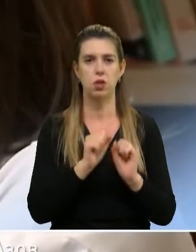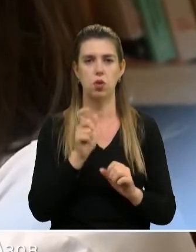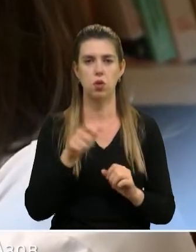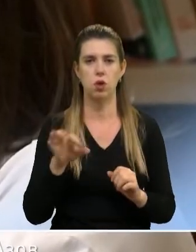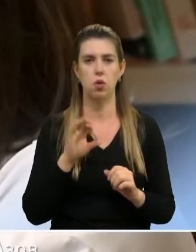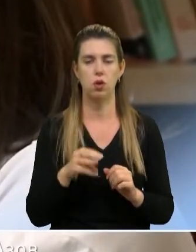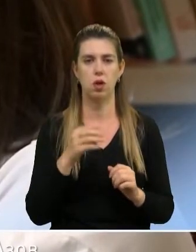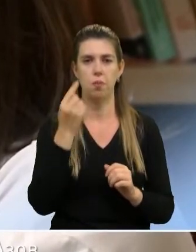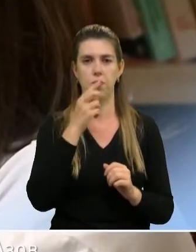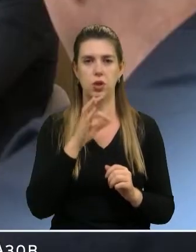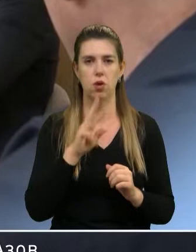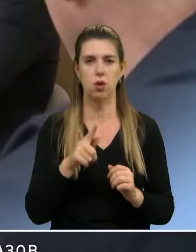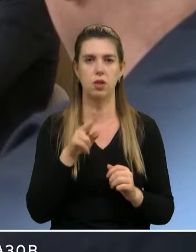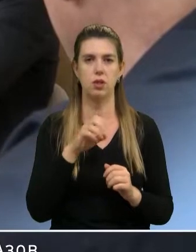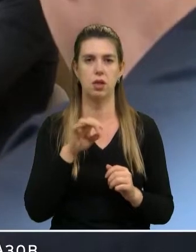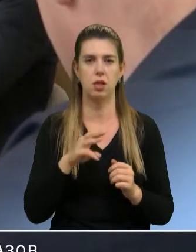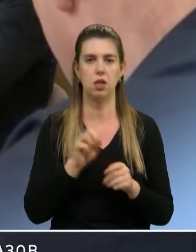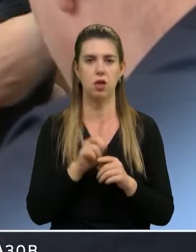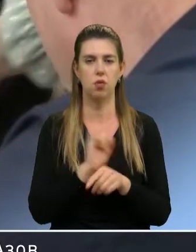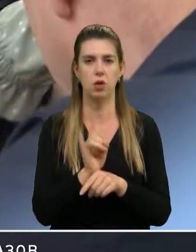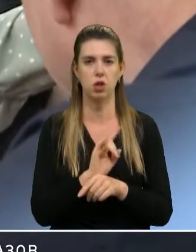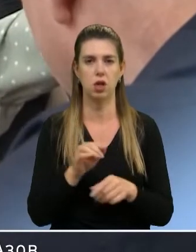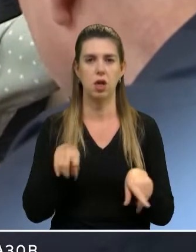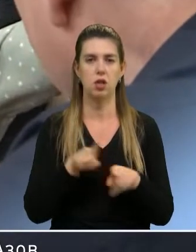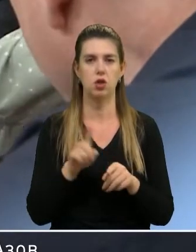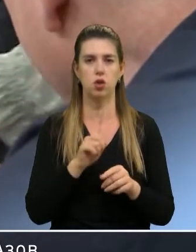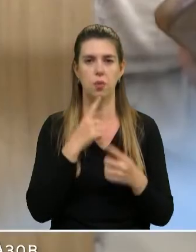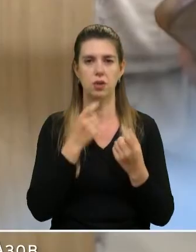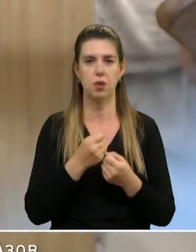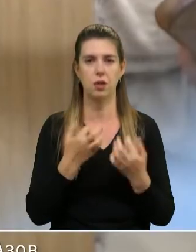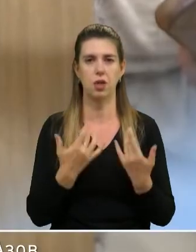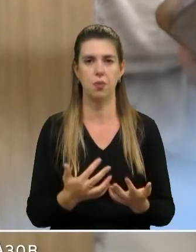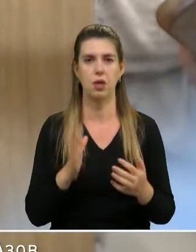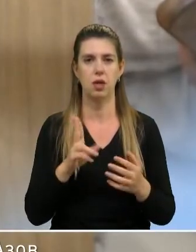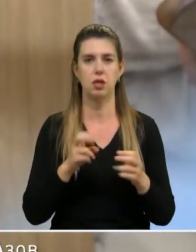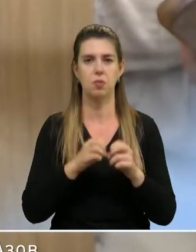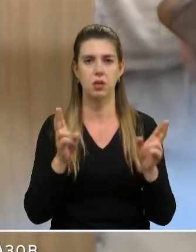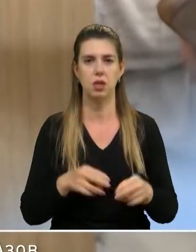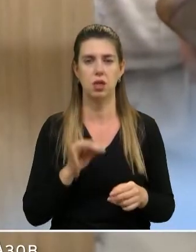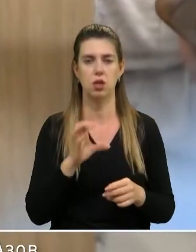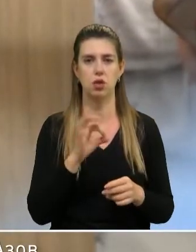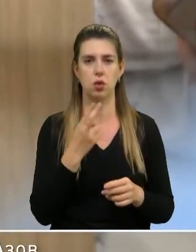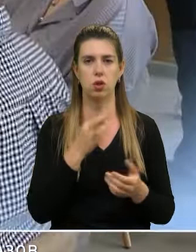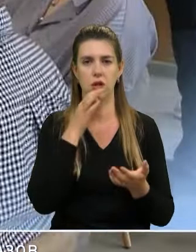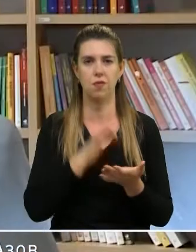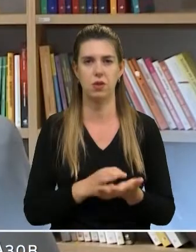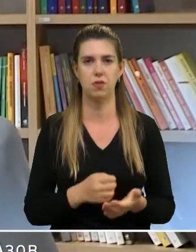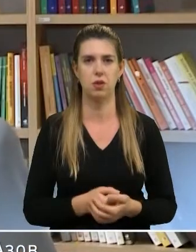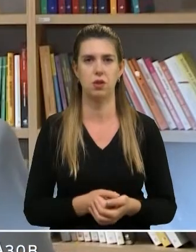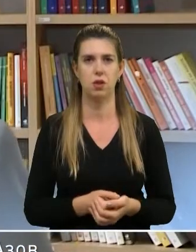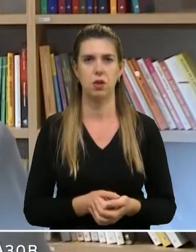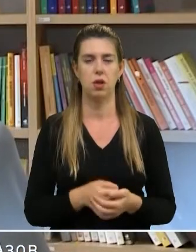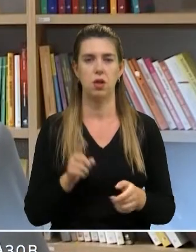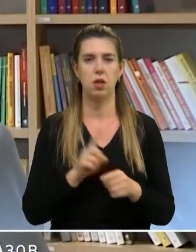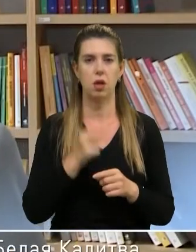от мнимых психологов, дилетантов и шарлатанов, а также чтобы закрепить требования к специалистам и их социальную ответственность.